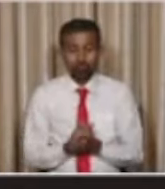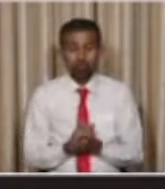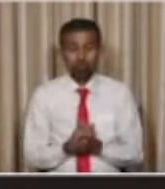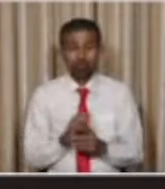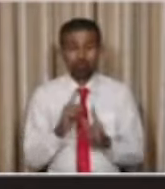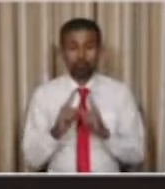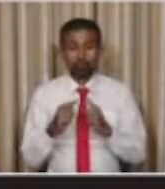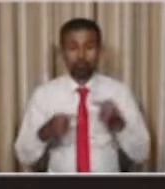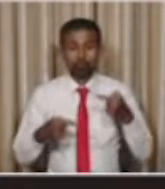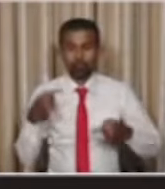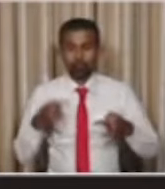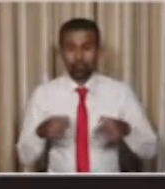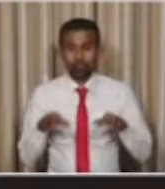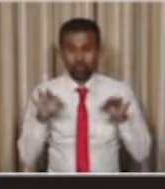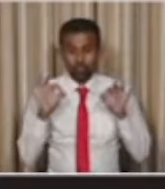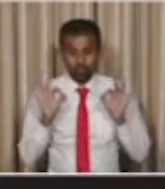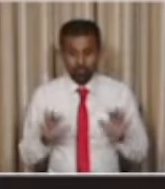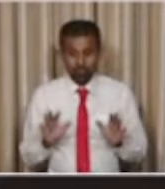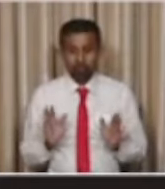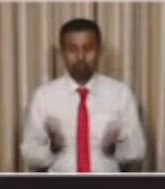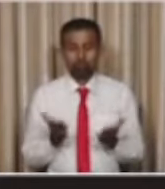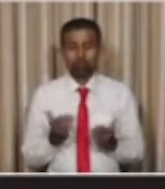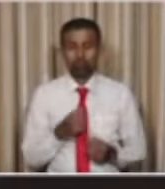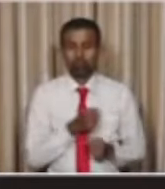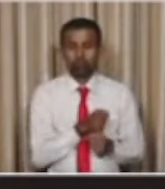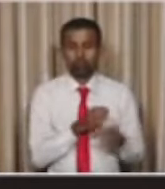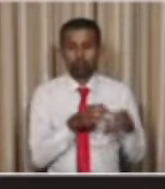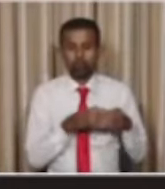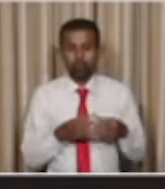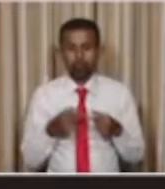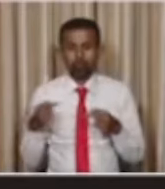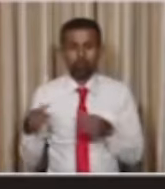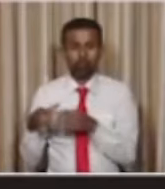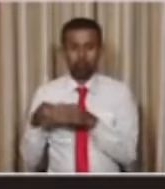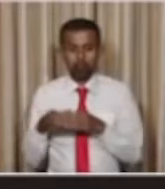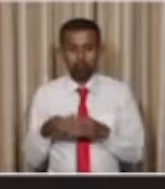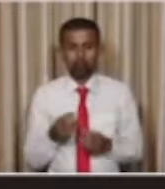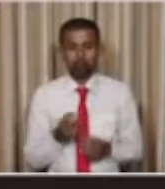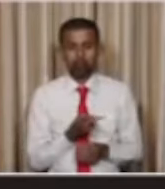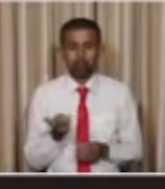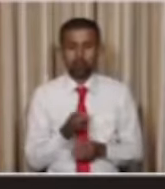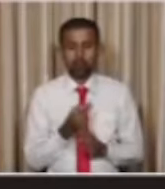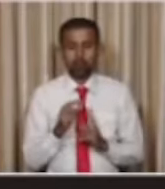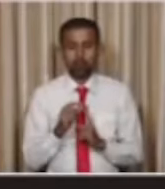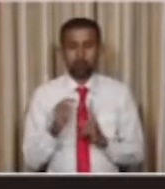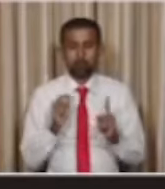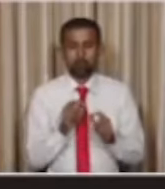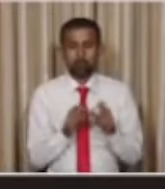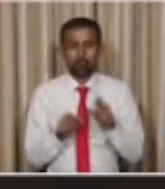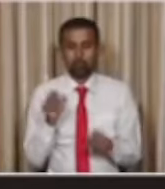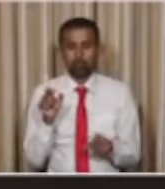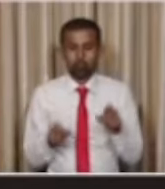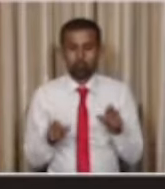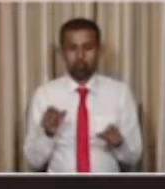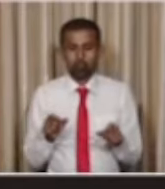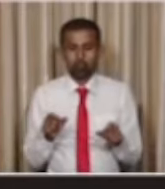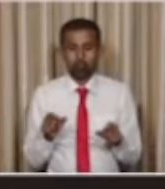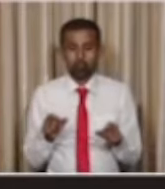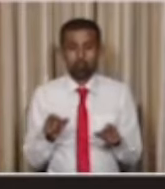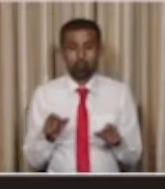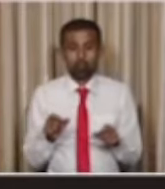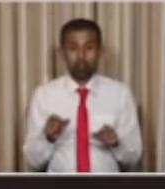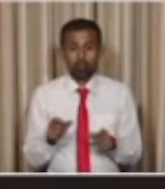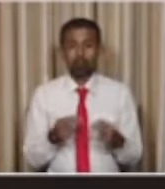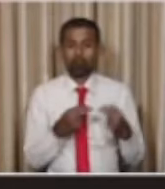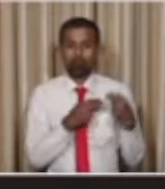විවාද අර්ථාන්විතව කරගෙන යාමට ආණ්ඩු පාර්ශවය හා විරුද්ධ පාර්ශවය යන දෙපාර්ශවයේම ගරු මන්ත්‍රීවරුන් මන්ත්‍රීවරයන්ගේ